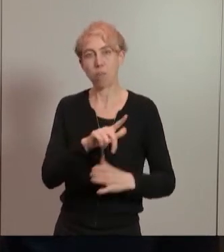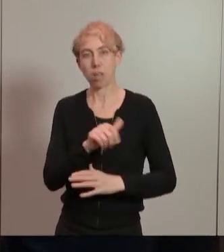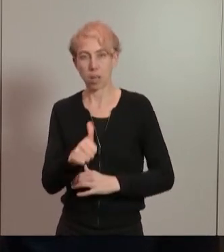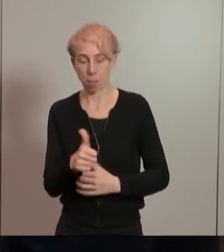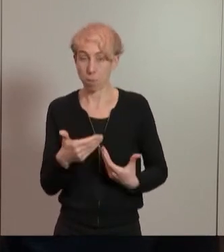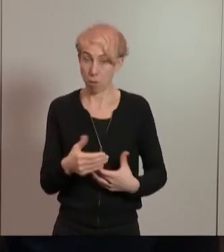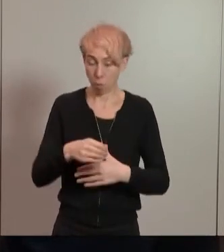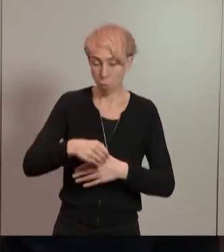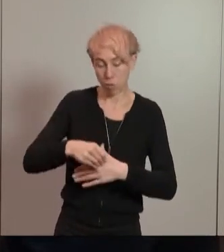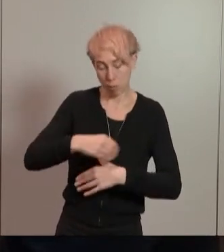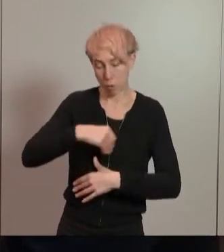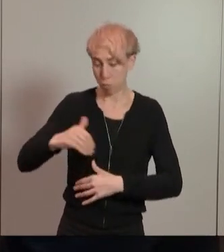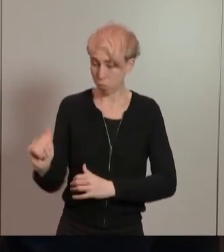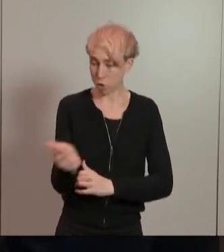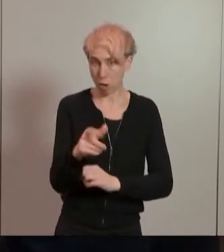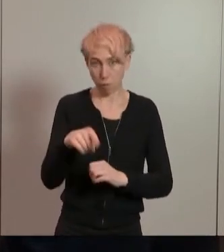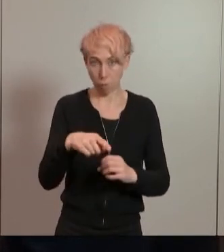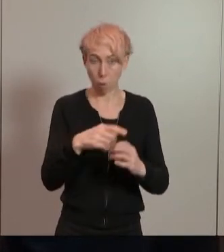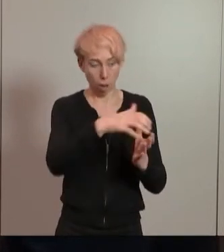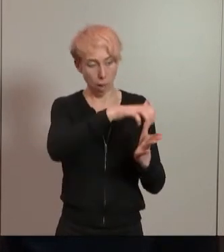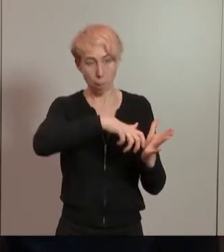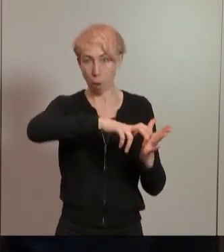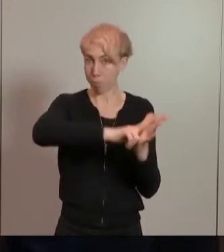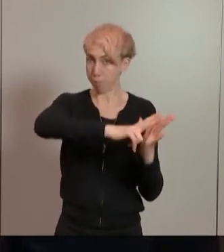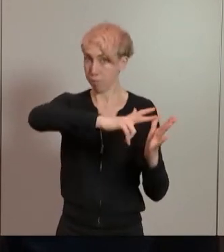désormais aux conseils municipaux d'approuver le rapport de la CLECT dans les